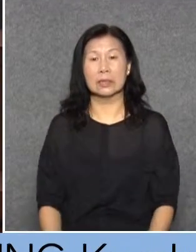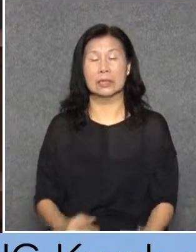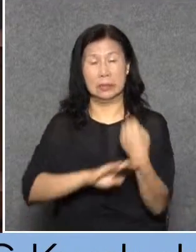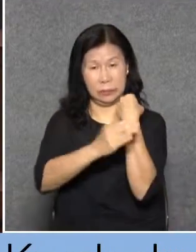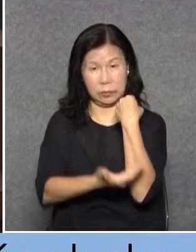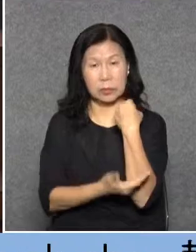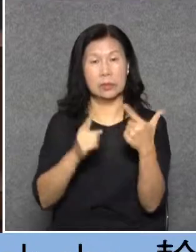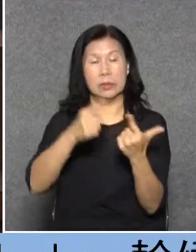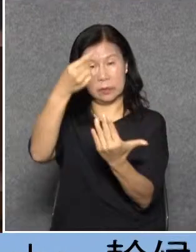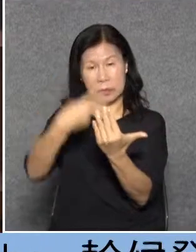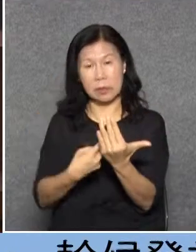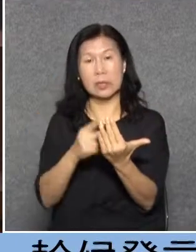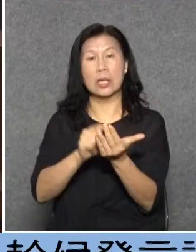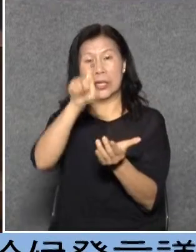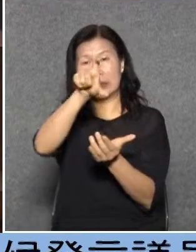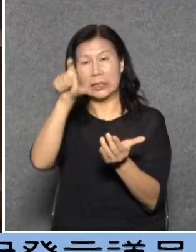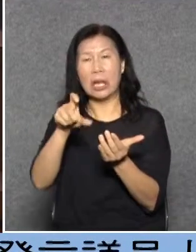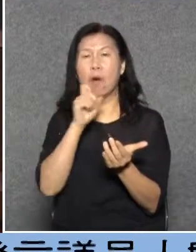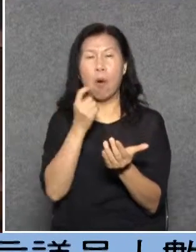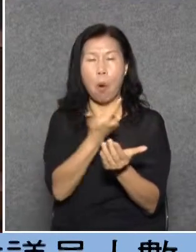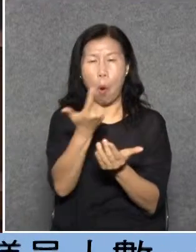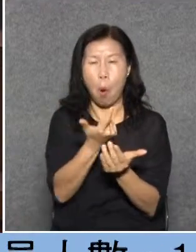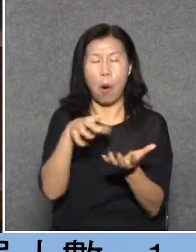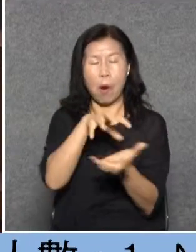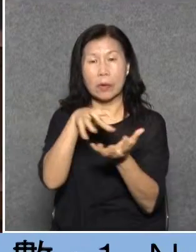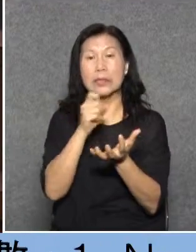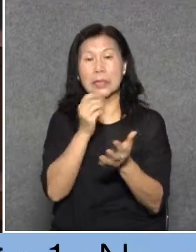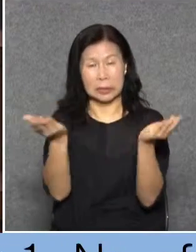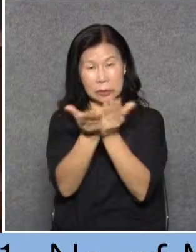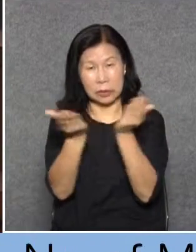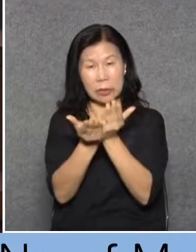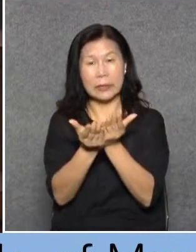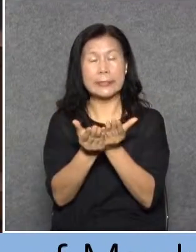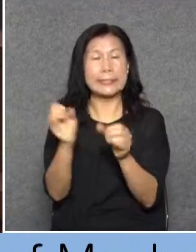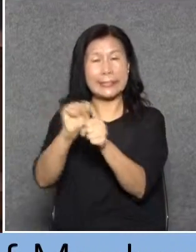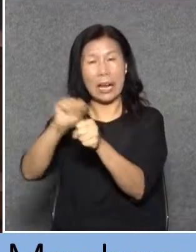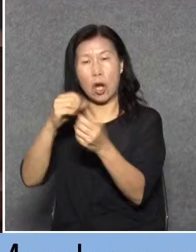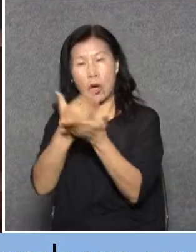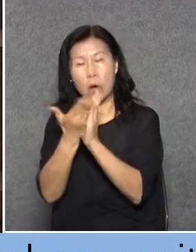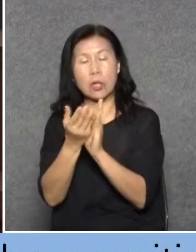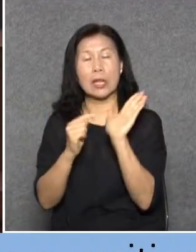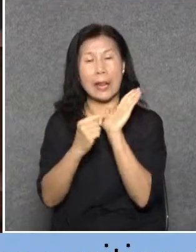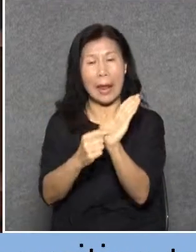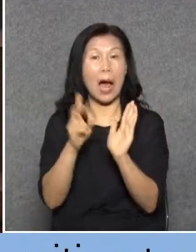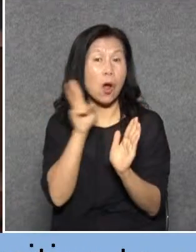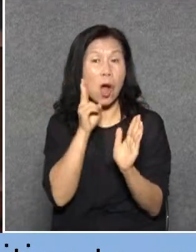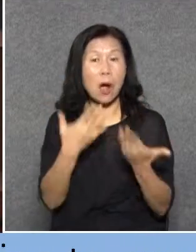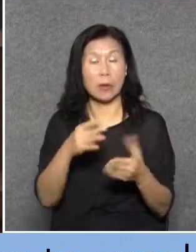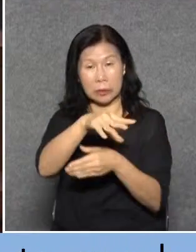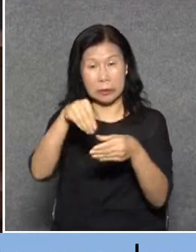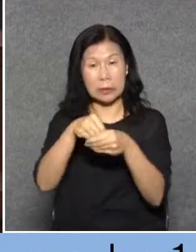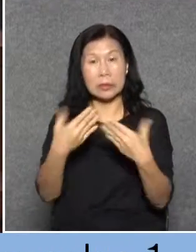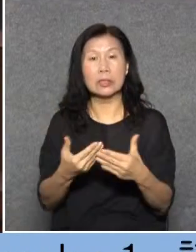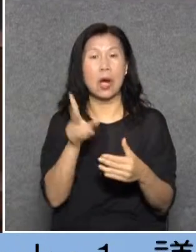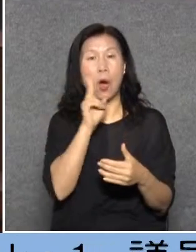上、條文上、字眼上的不穩定性，又或者在事實上怎樣引用這些條文去某些個別例子，包括有些不